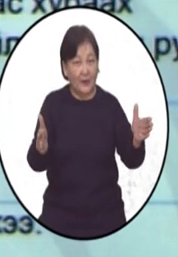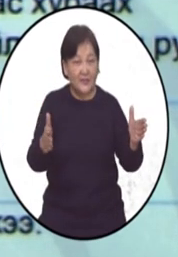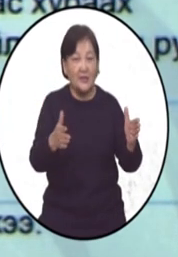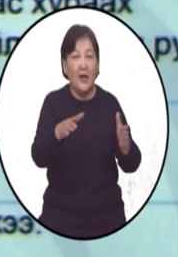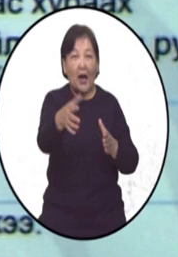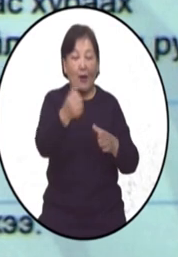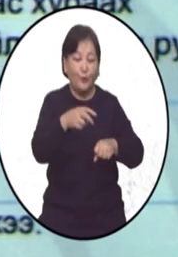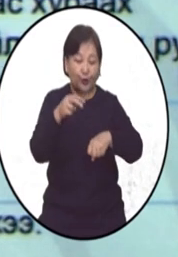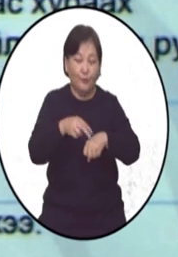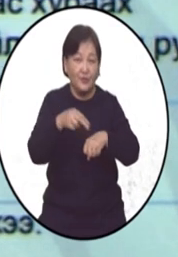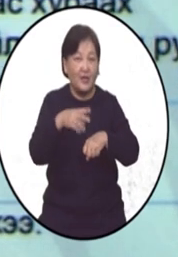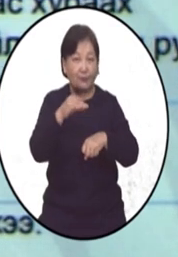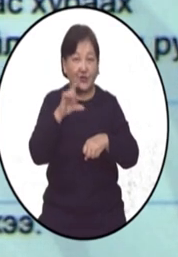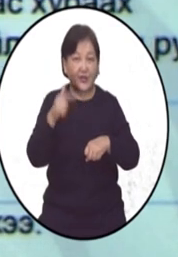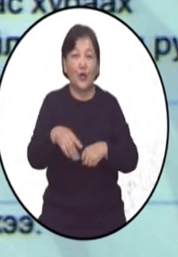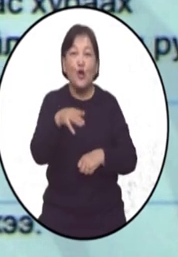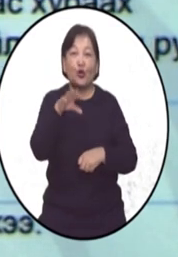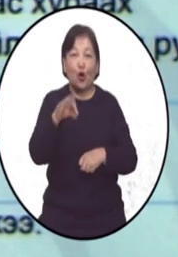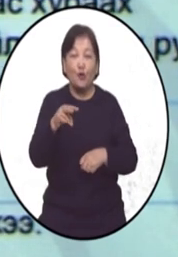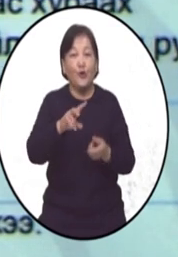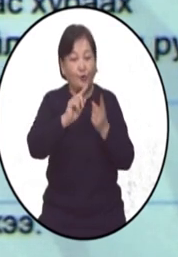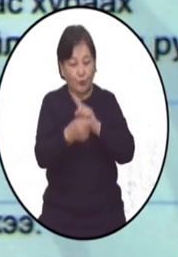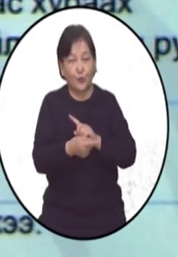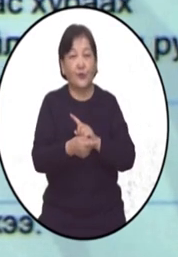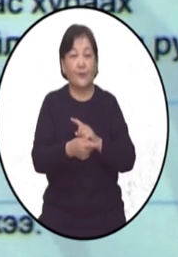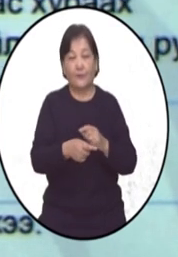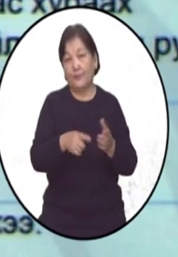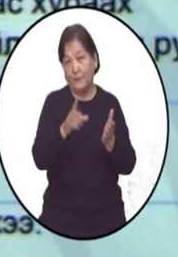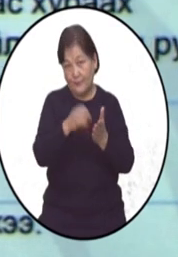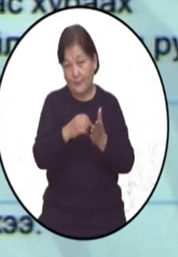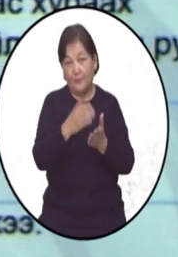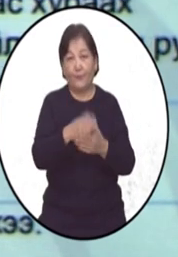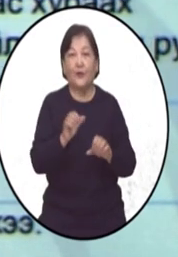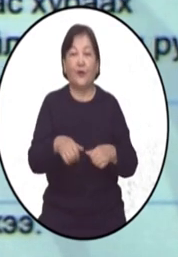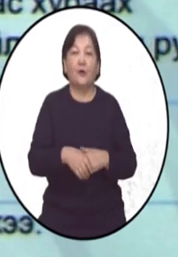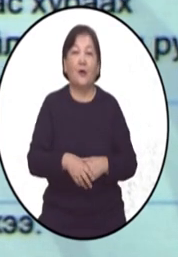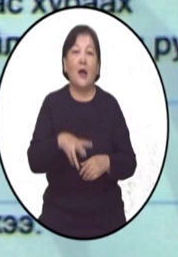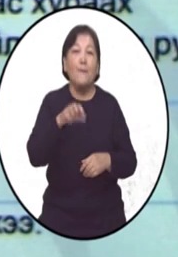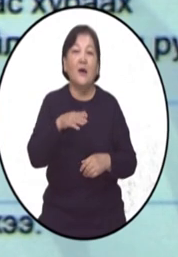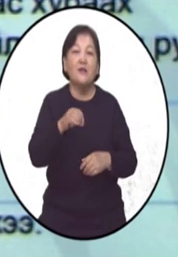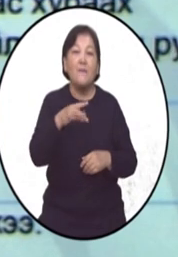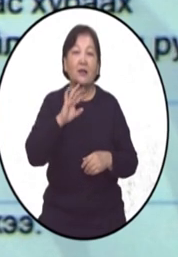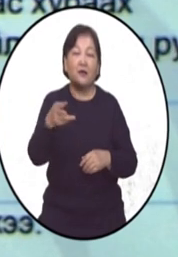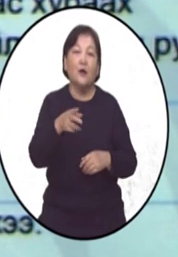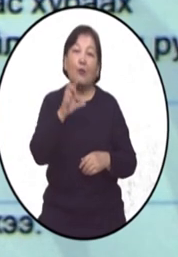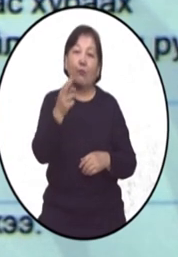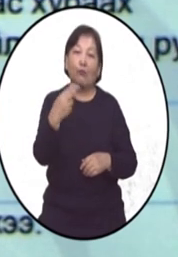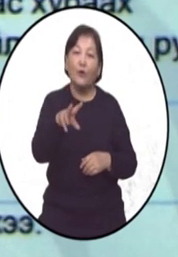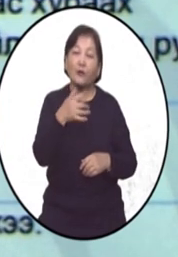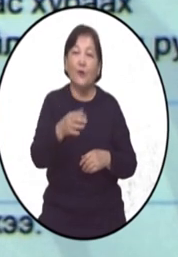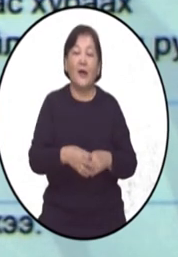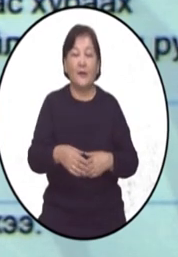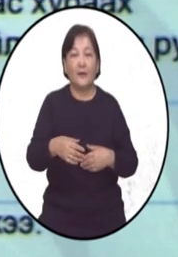олсны дараа тэр килограммыг бол тон руу шилжүүлэх юм үйлдэл хийх хэрэгтэй. За математик бодлолт нь бол яаж байх вэ гэхээр талбай